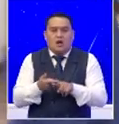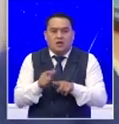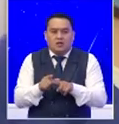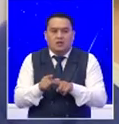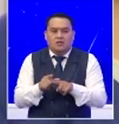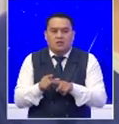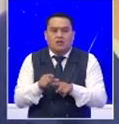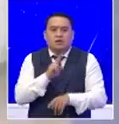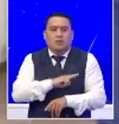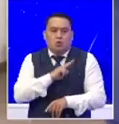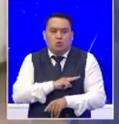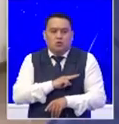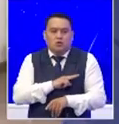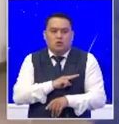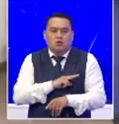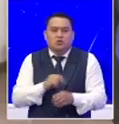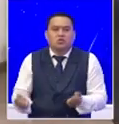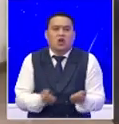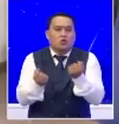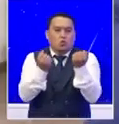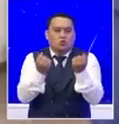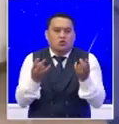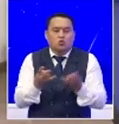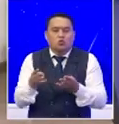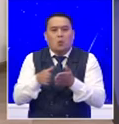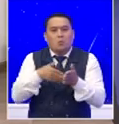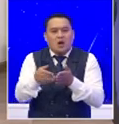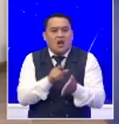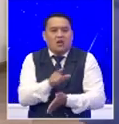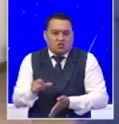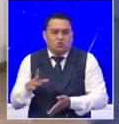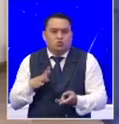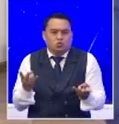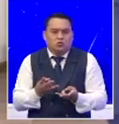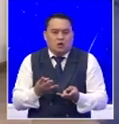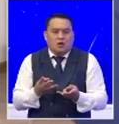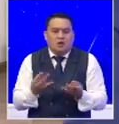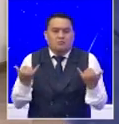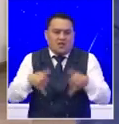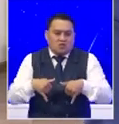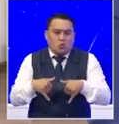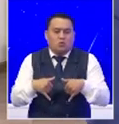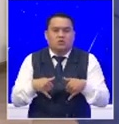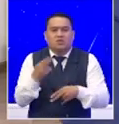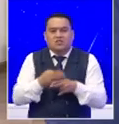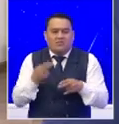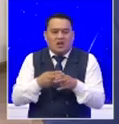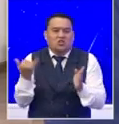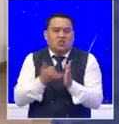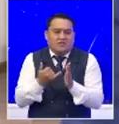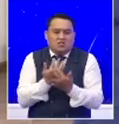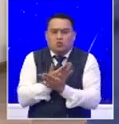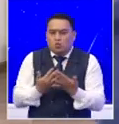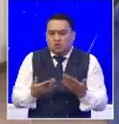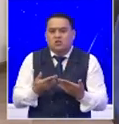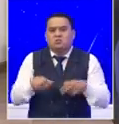дорожные рабочие. Также штукатурщики нужны для этого, маляры нужны, кто еще? Бетонщики нужны, арматурщики нужны. Для этого